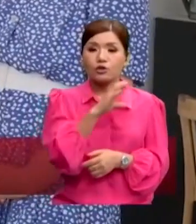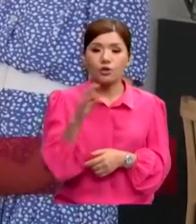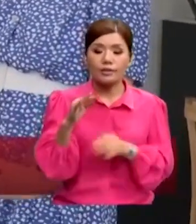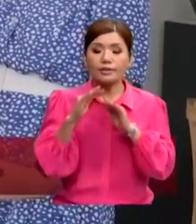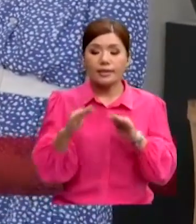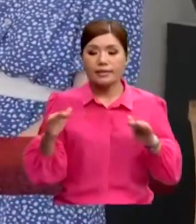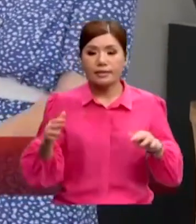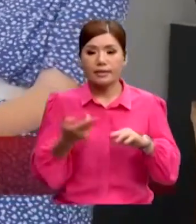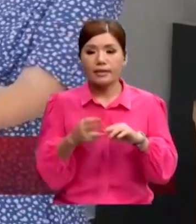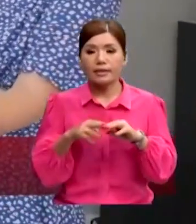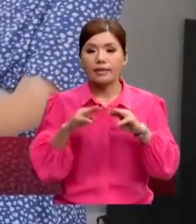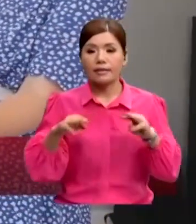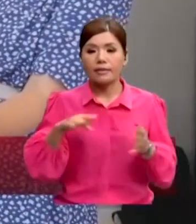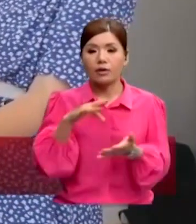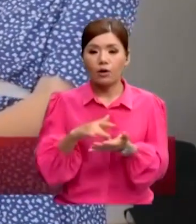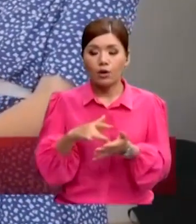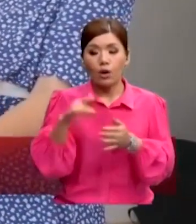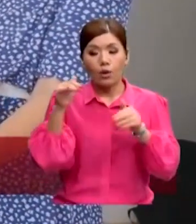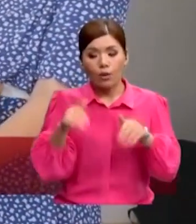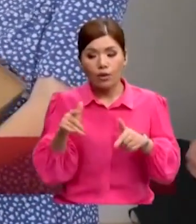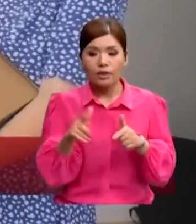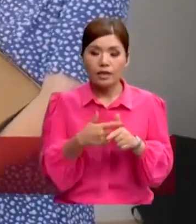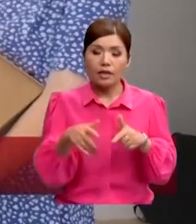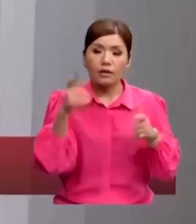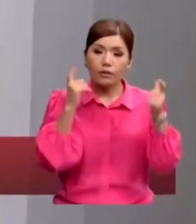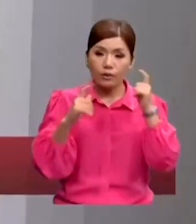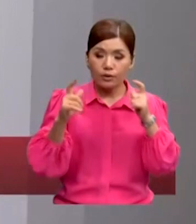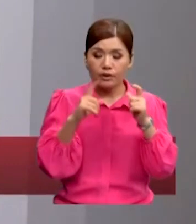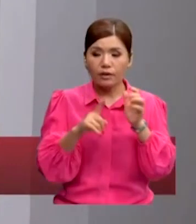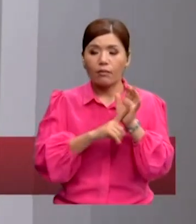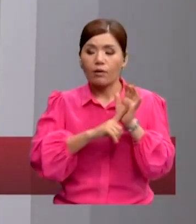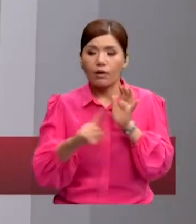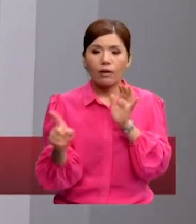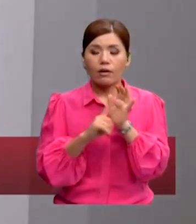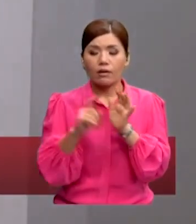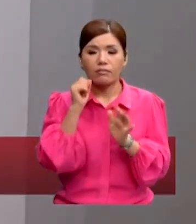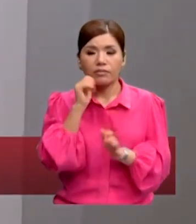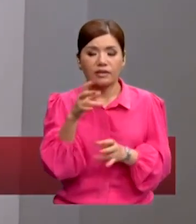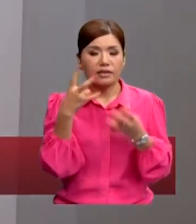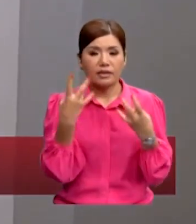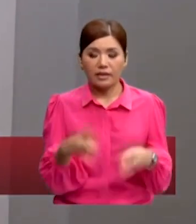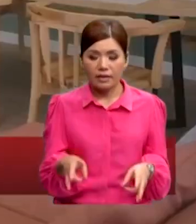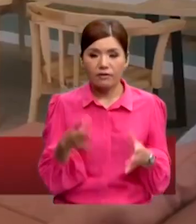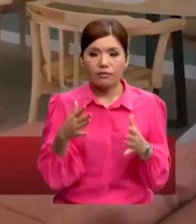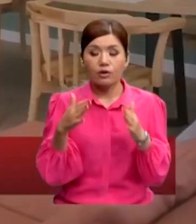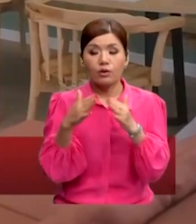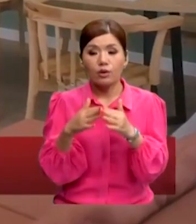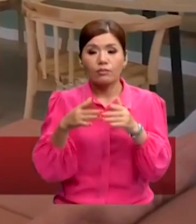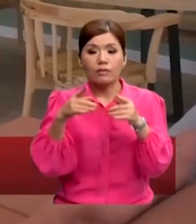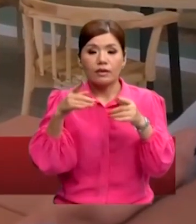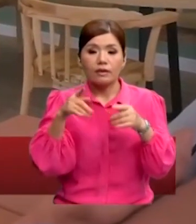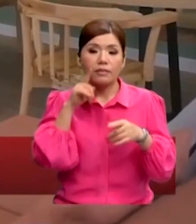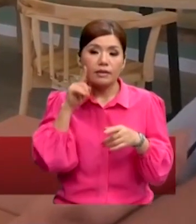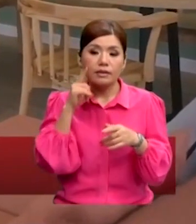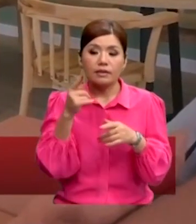деревни Темиртау. Теперь на учебу в колледж или университет детям не придется ездить каждый день из соседнего города. Дом юношества для детей,